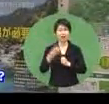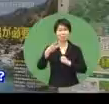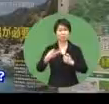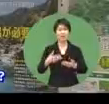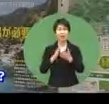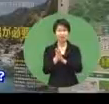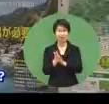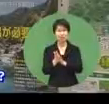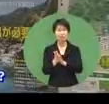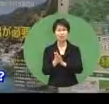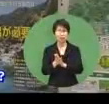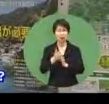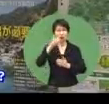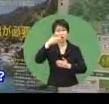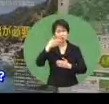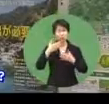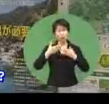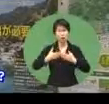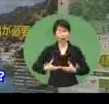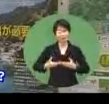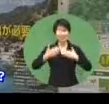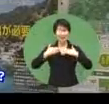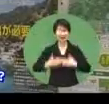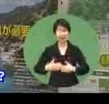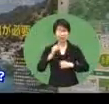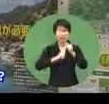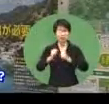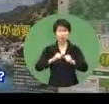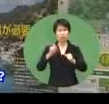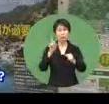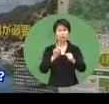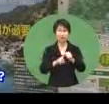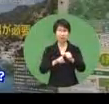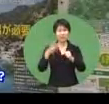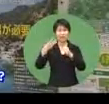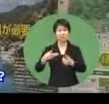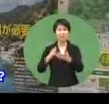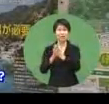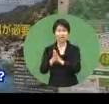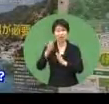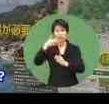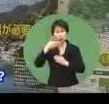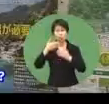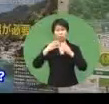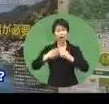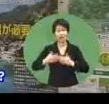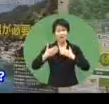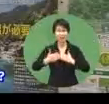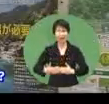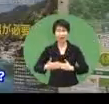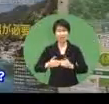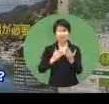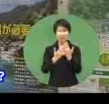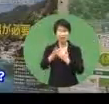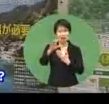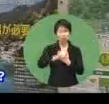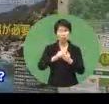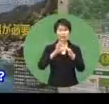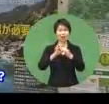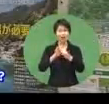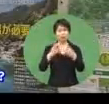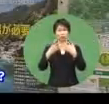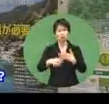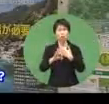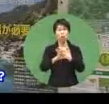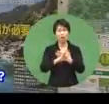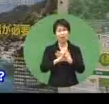重県では食の安全安心の取り組みのために三重県食の安全安心の確保に関する条例